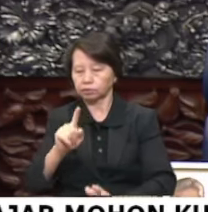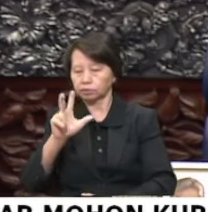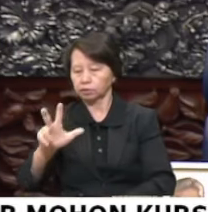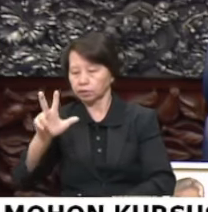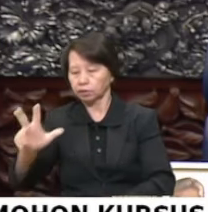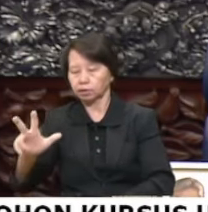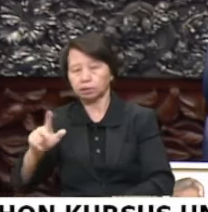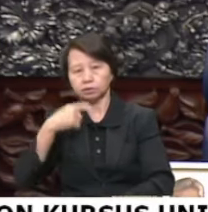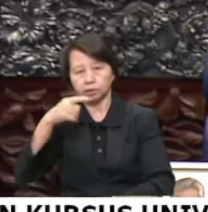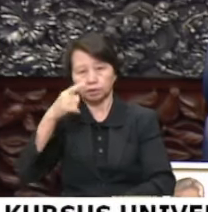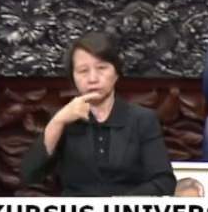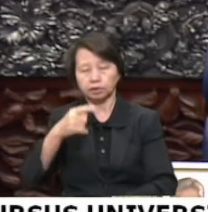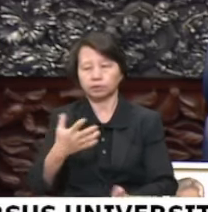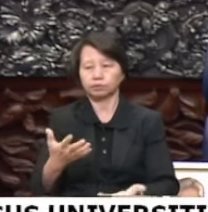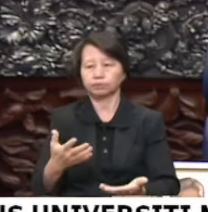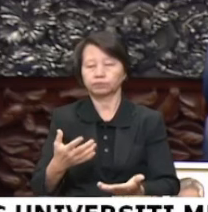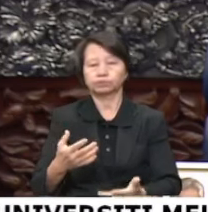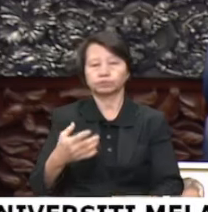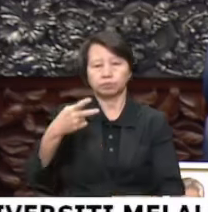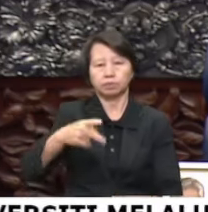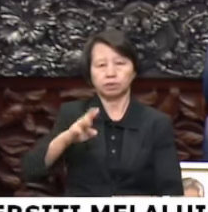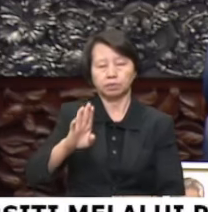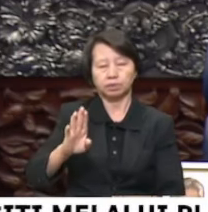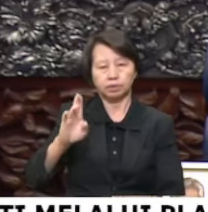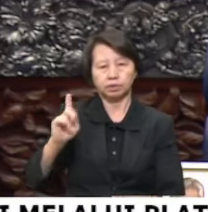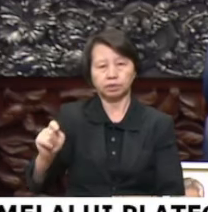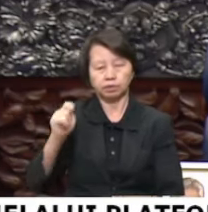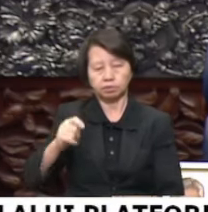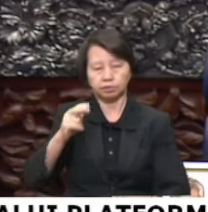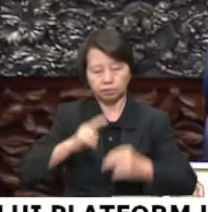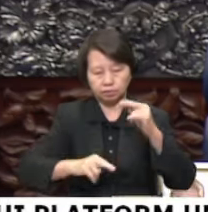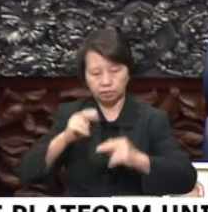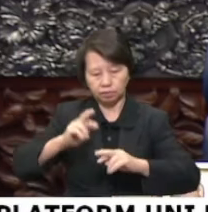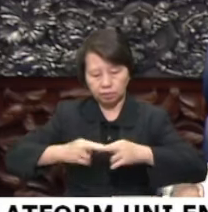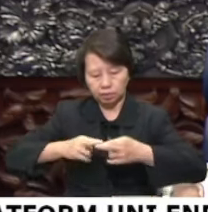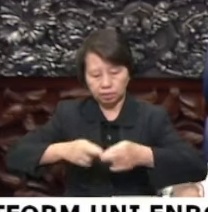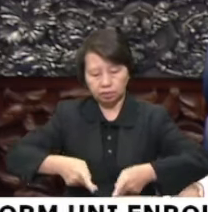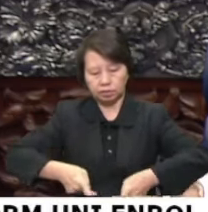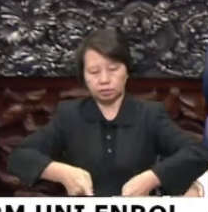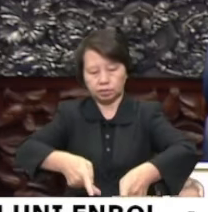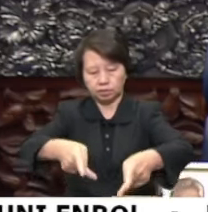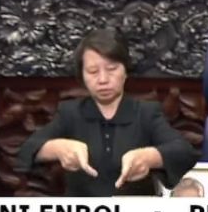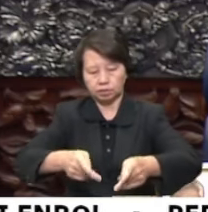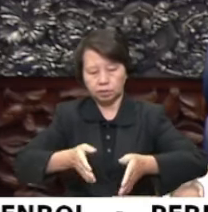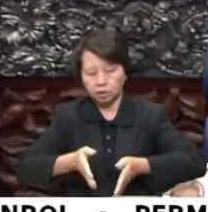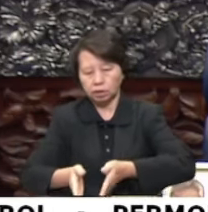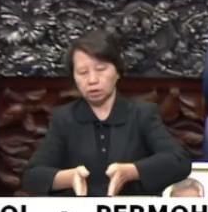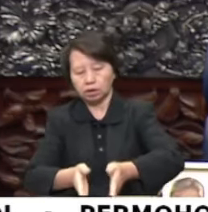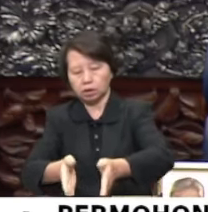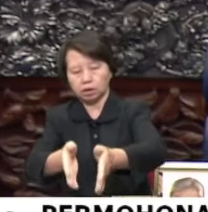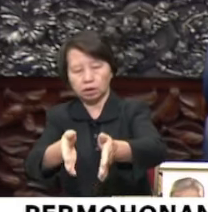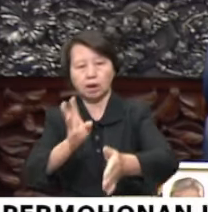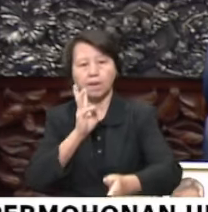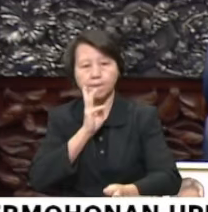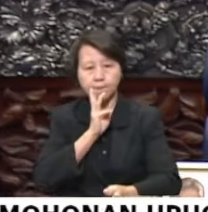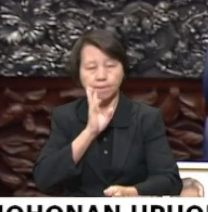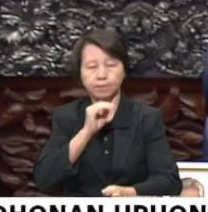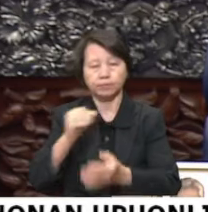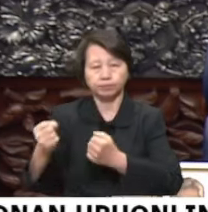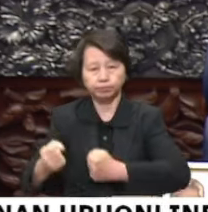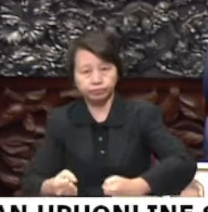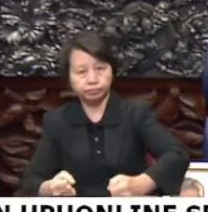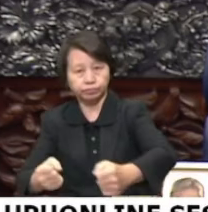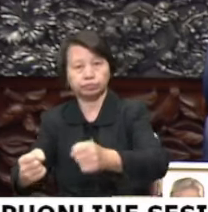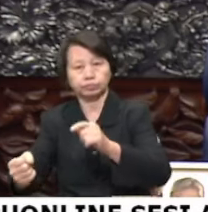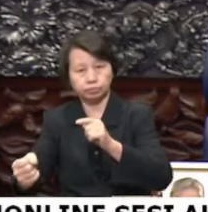menyatakan PBT hendaklah membina dan menyenggara parit dan alur air. Sungai adalah komponen utama dalam